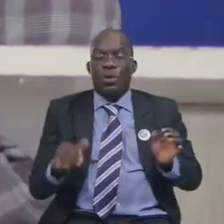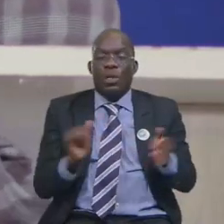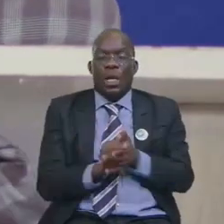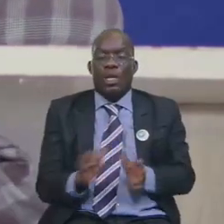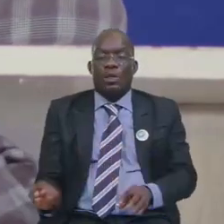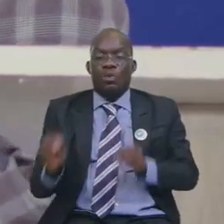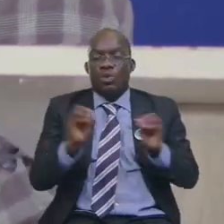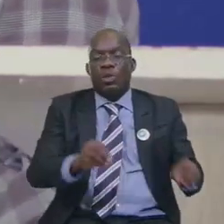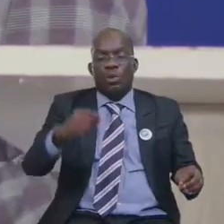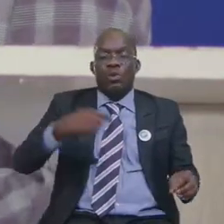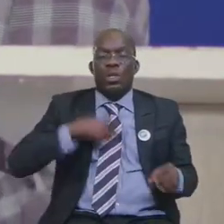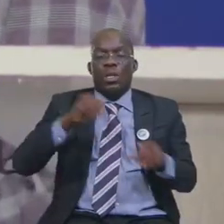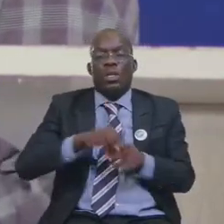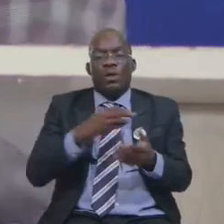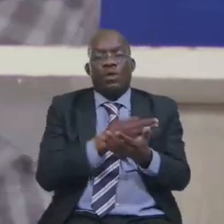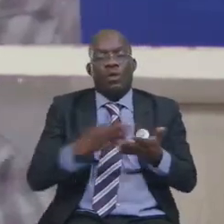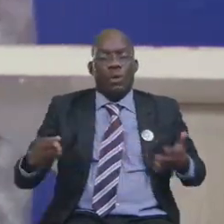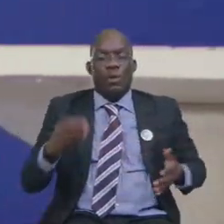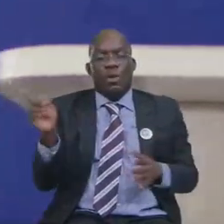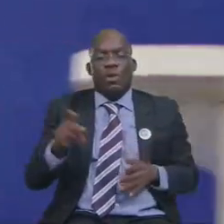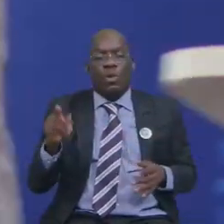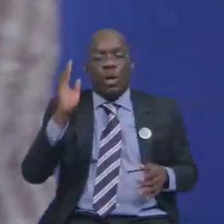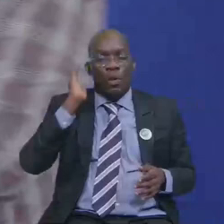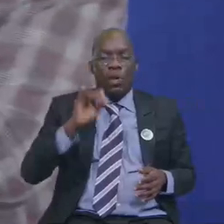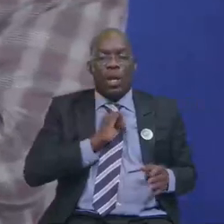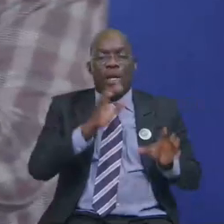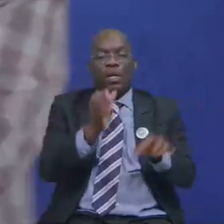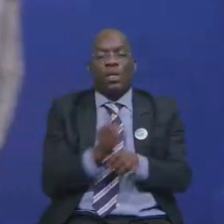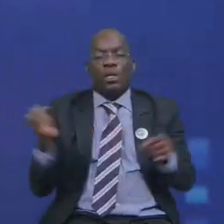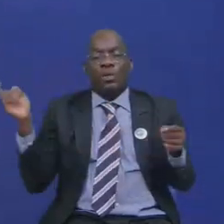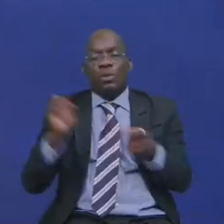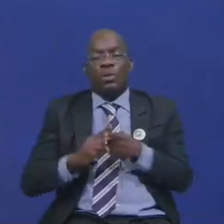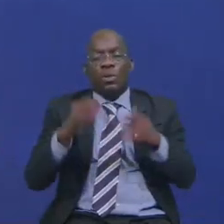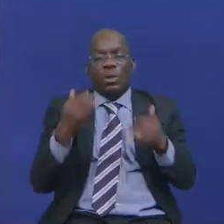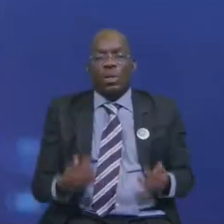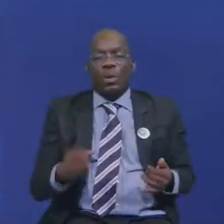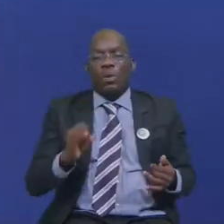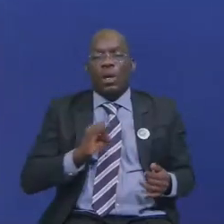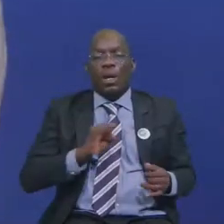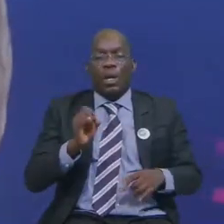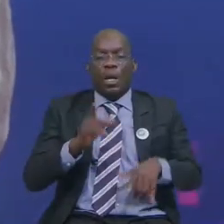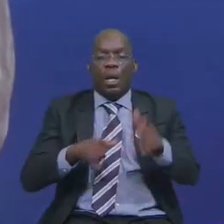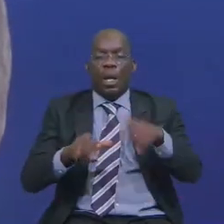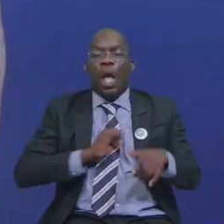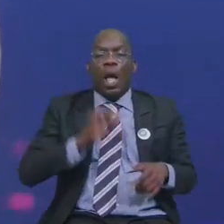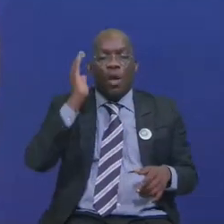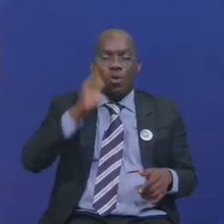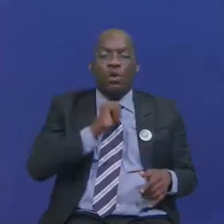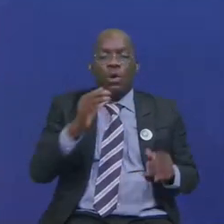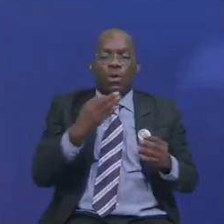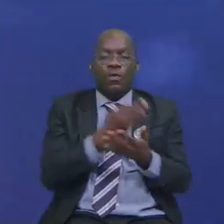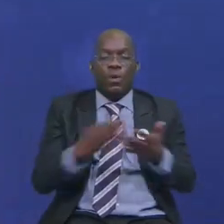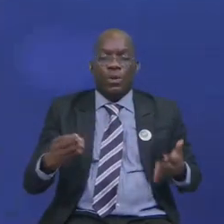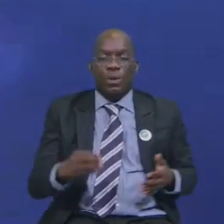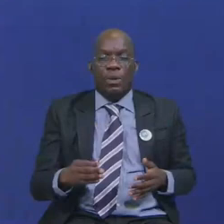conduit à l'échec ou est-ce que j'irai maintenant je vais pas échouer je disais